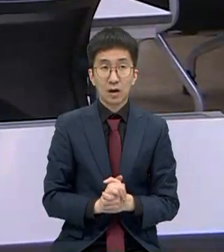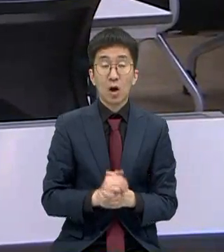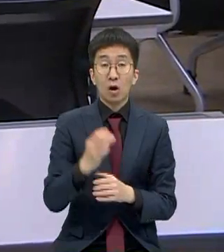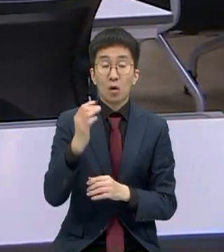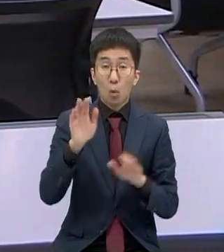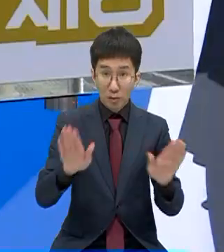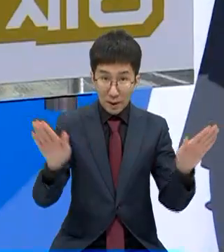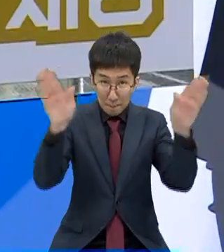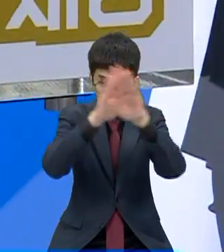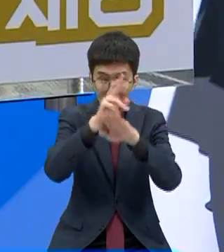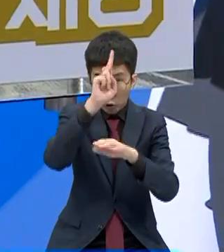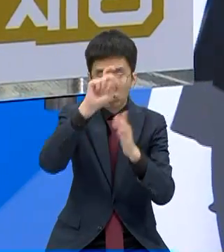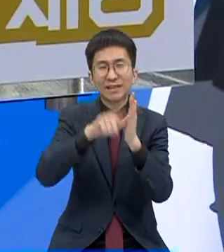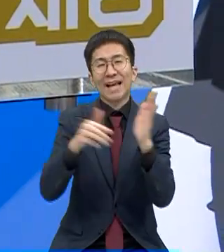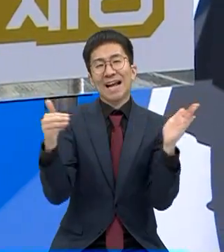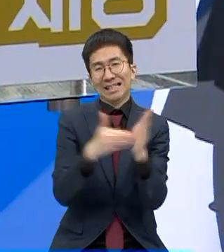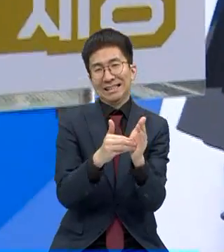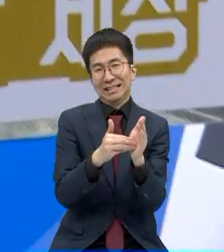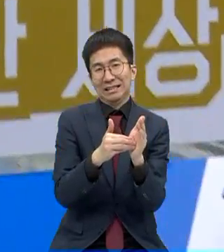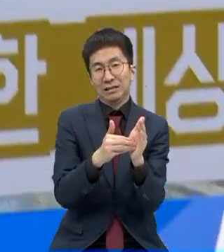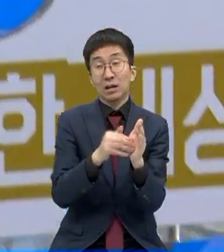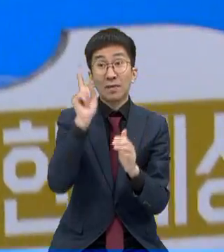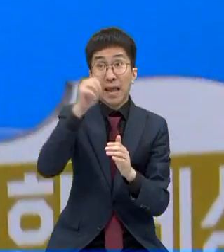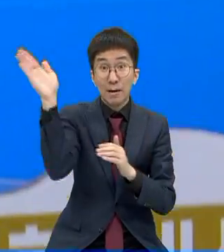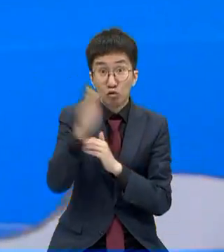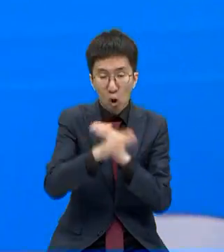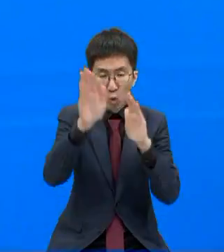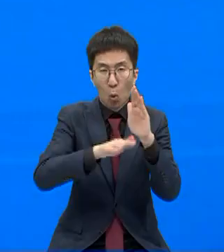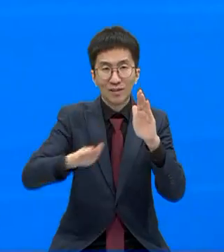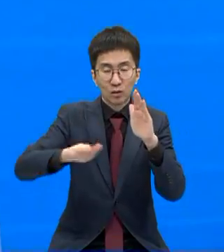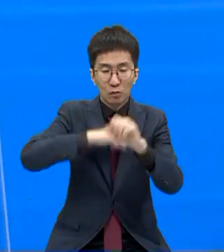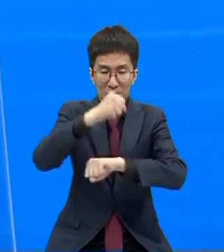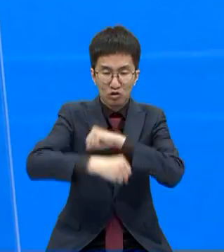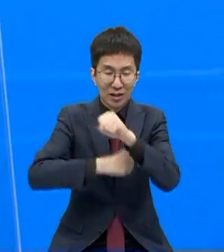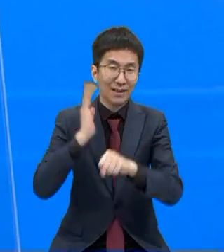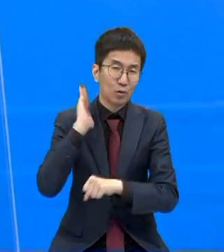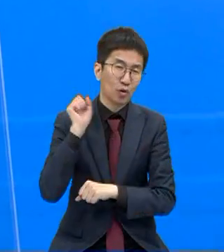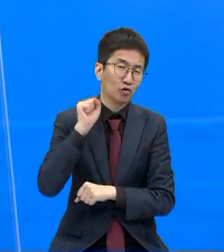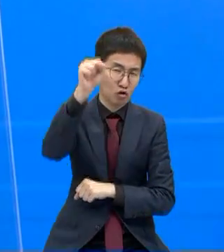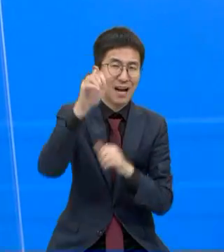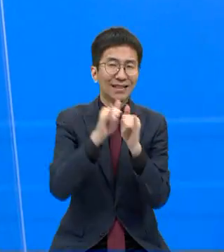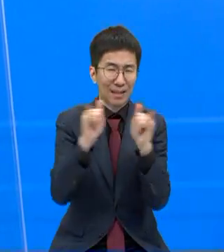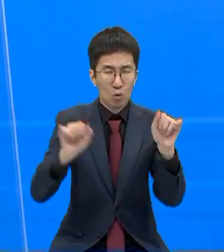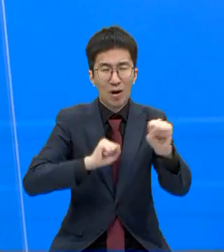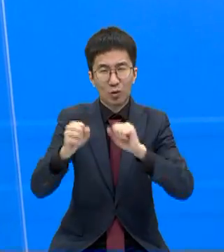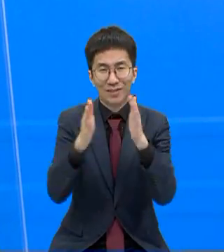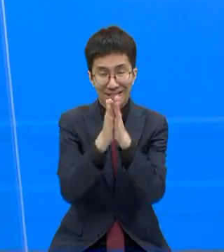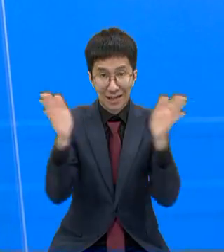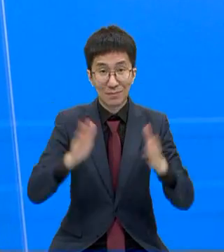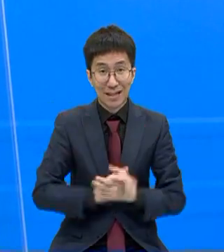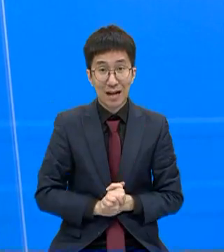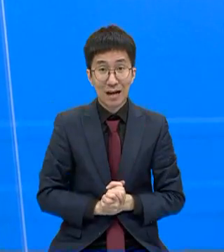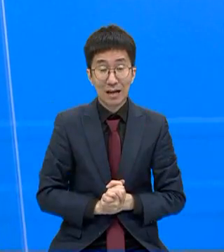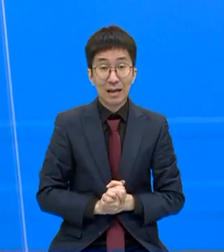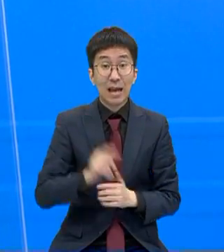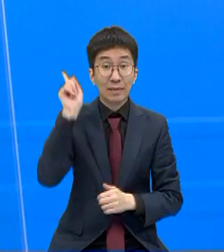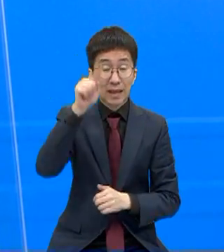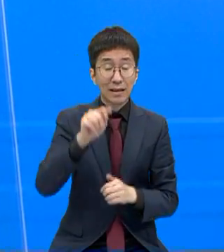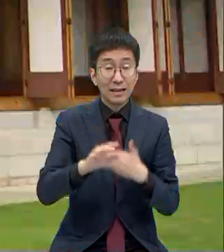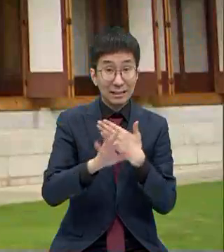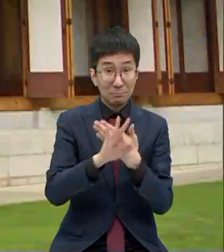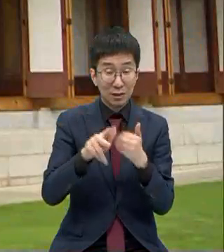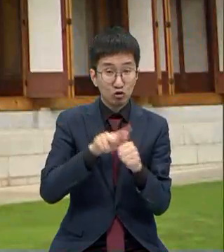자정까지. 내일부터는 민주당 대선 후보로 본격적인 대선 행보에 나섭니다. 이 지사는 내일 대선 예비 후보로 등록한